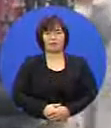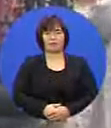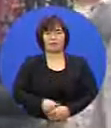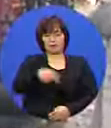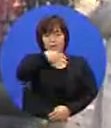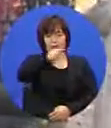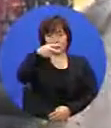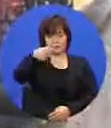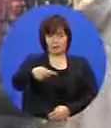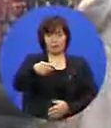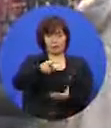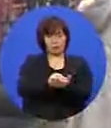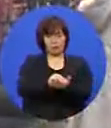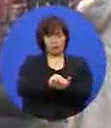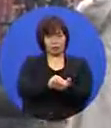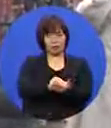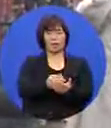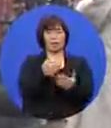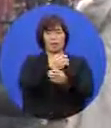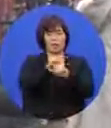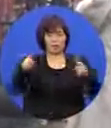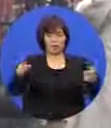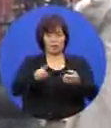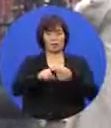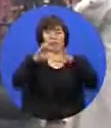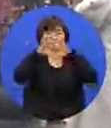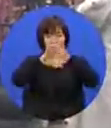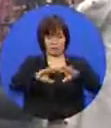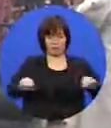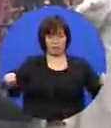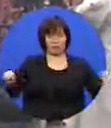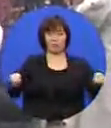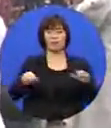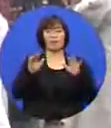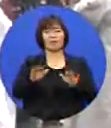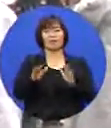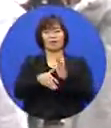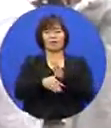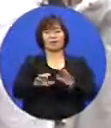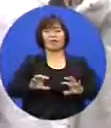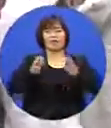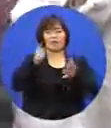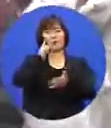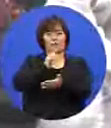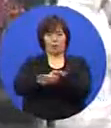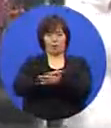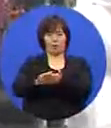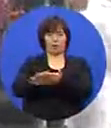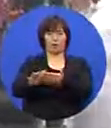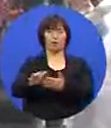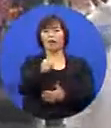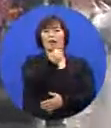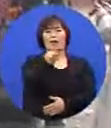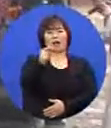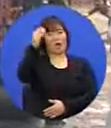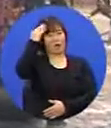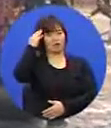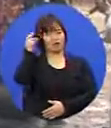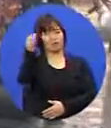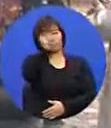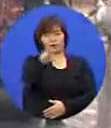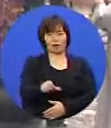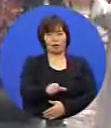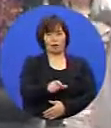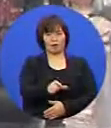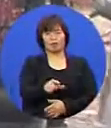사드 문제로 야기되었던 그런 문제들이 싹 녹아서 이번에 세계 평화로 한반도에서 세계 평화로 갈